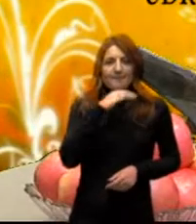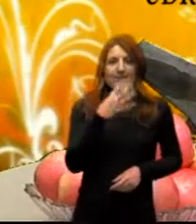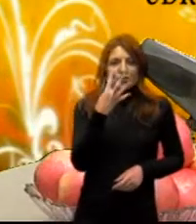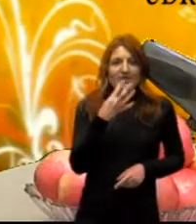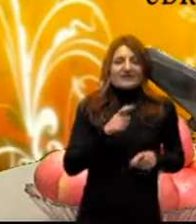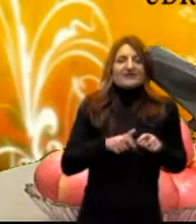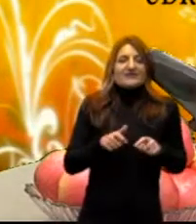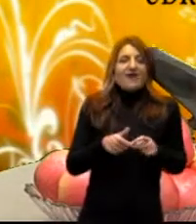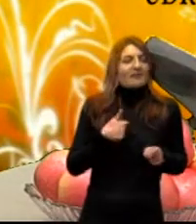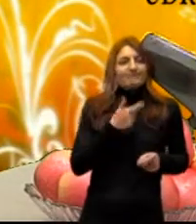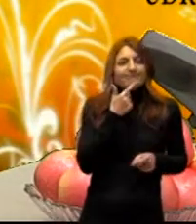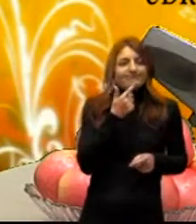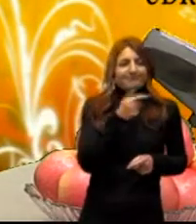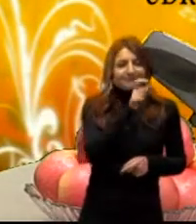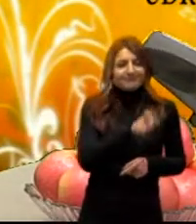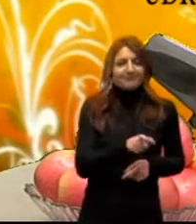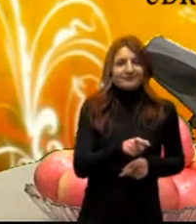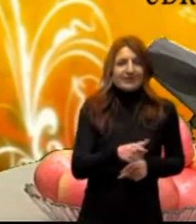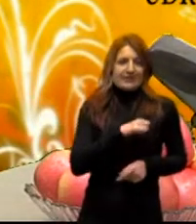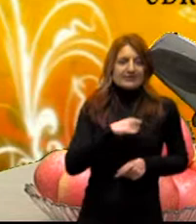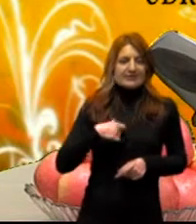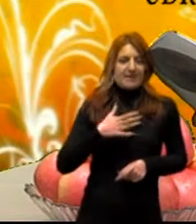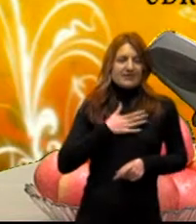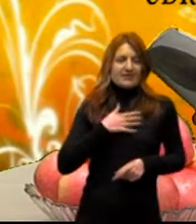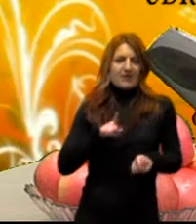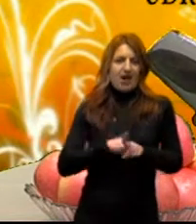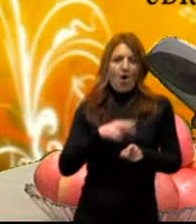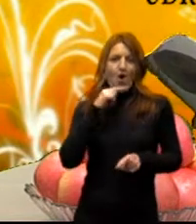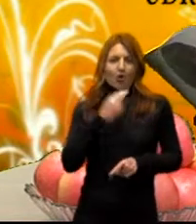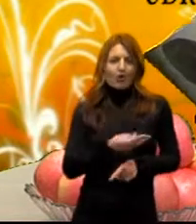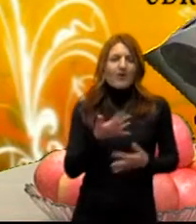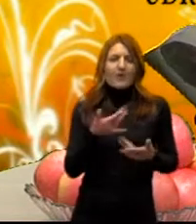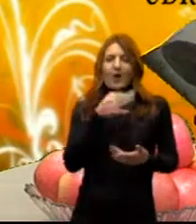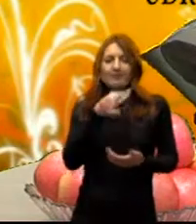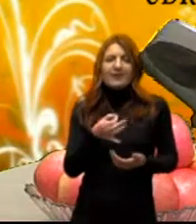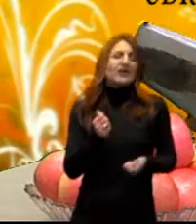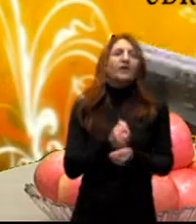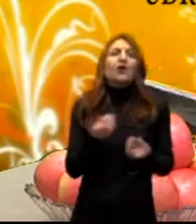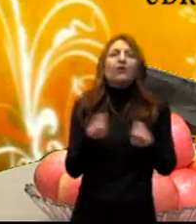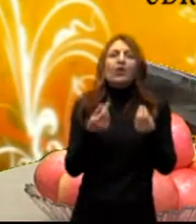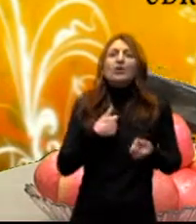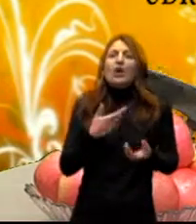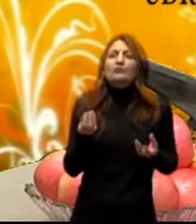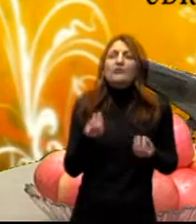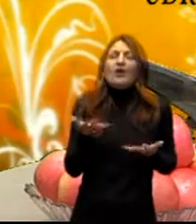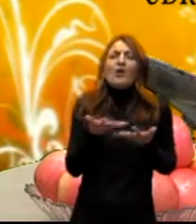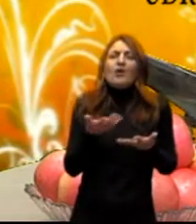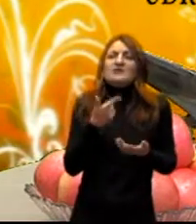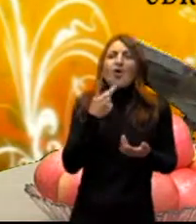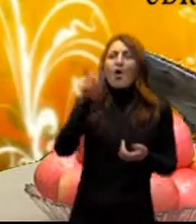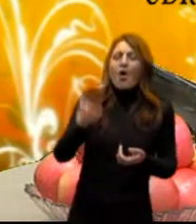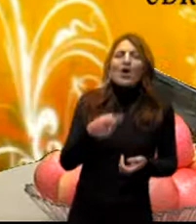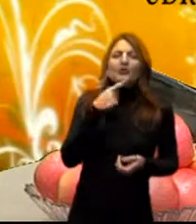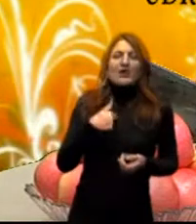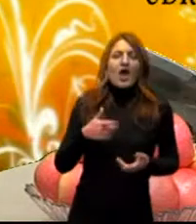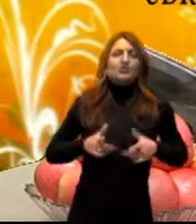najviše dojmile. Da sam sebi odgovorim na nekoliko pitanja. Za koga i što živim? Da točno znam. Pa